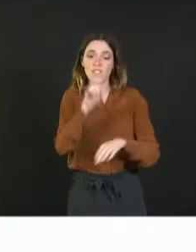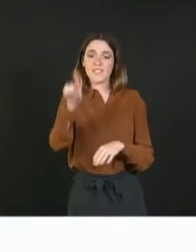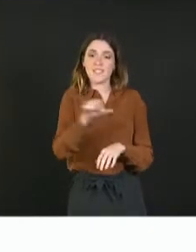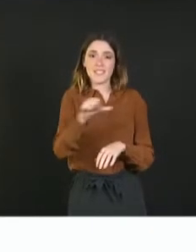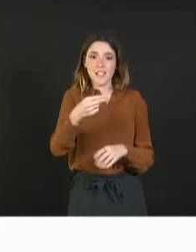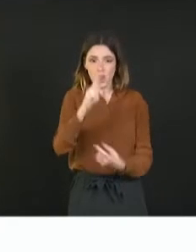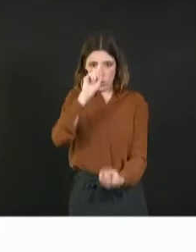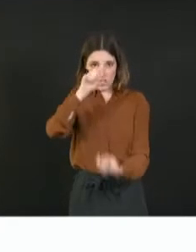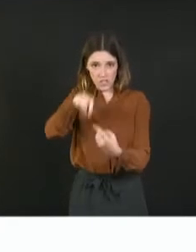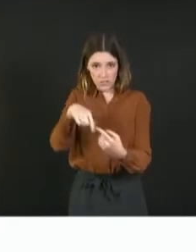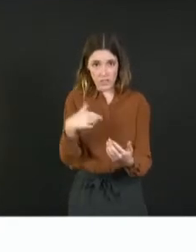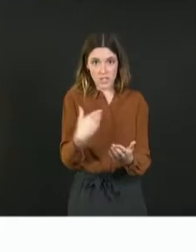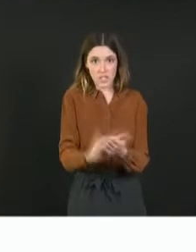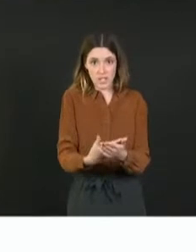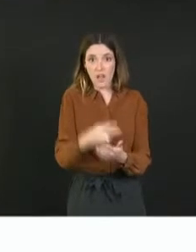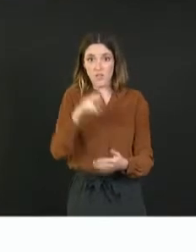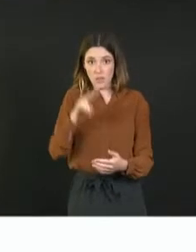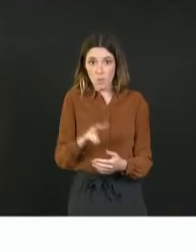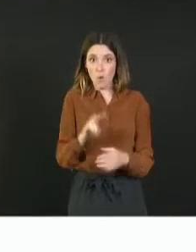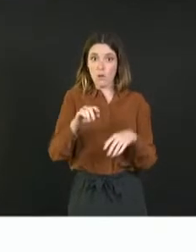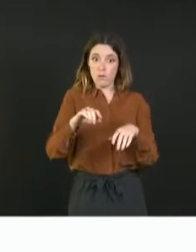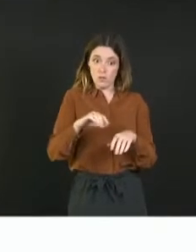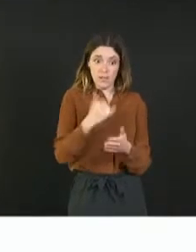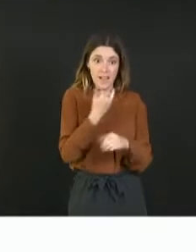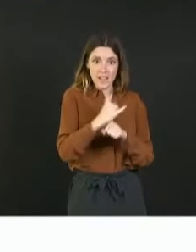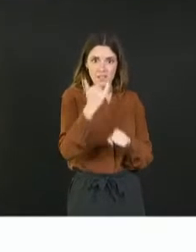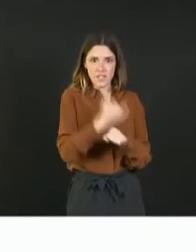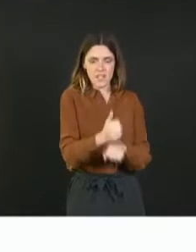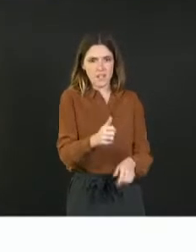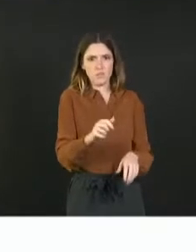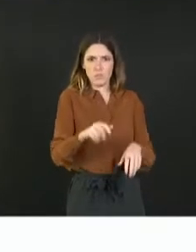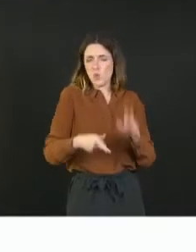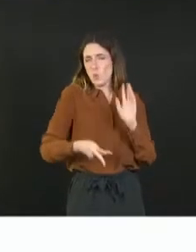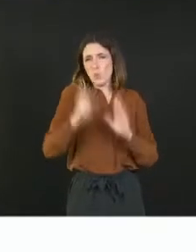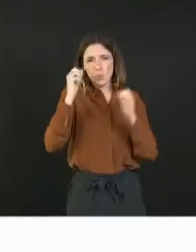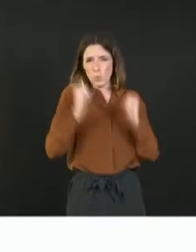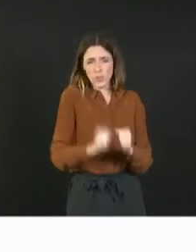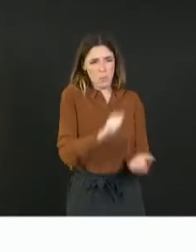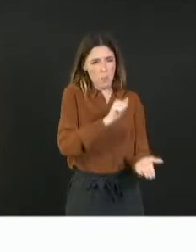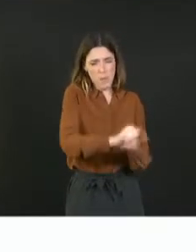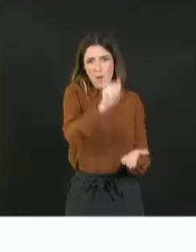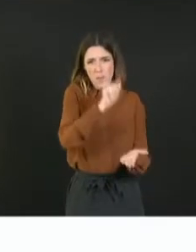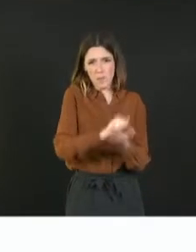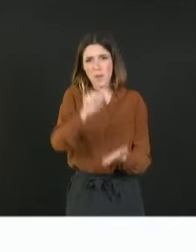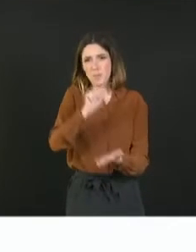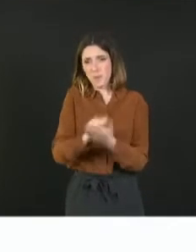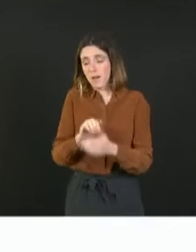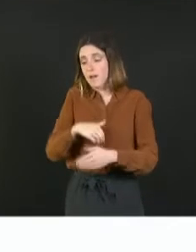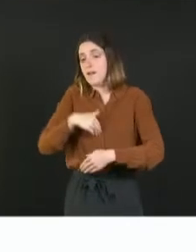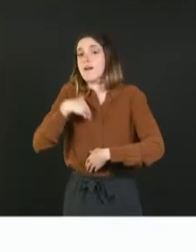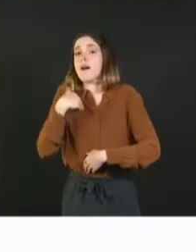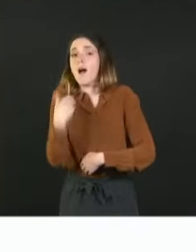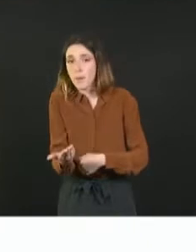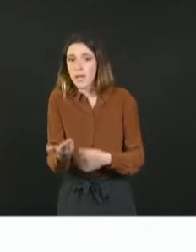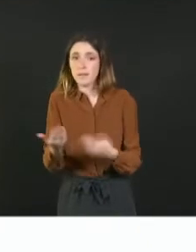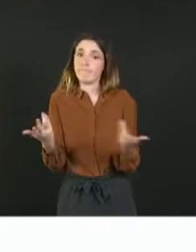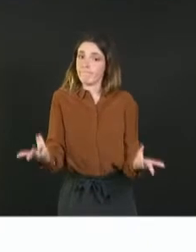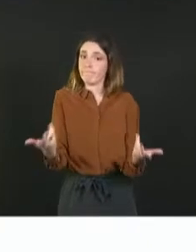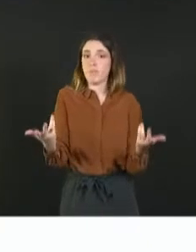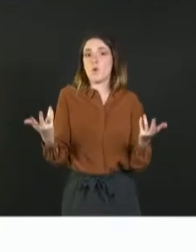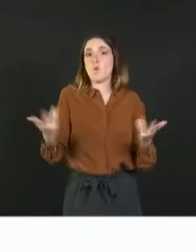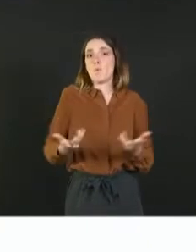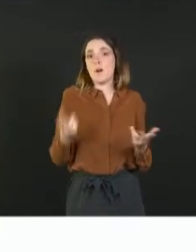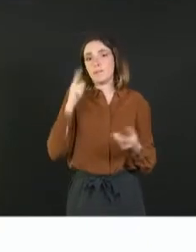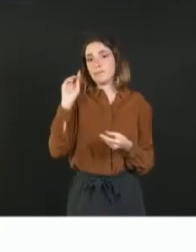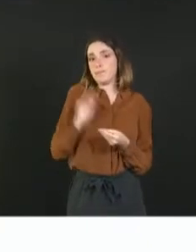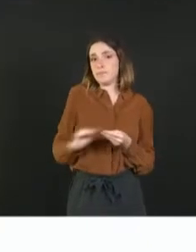renaturer des quantités astronomiques et trouver ces espaces-là. Voilà. Il y aura une deuxième difficulté, c'est comment on fait,